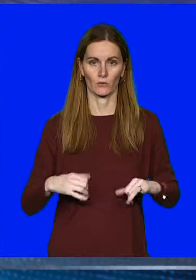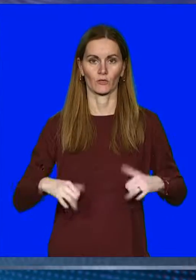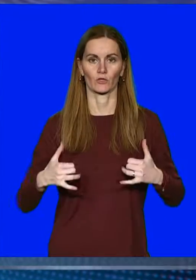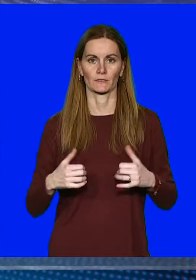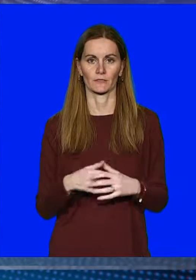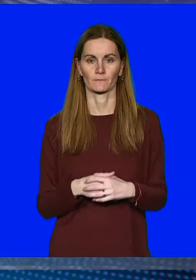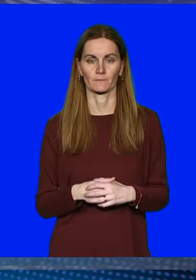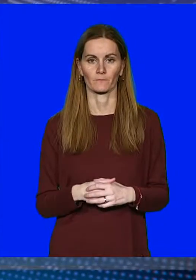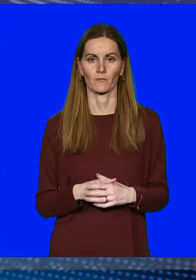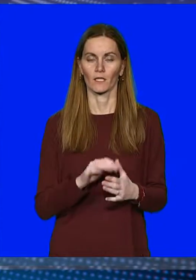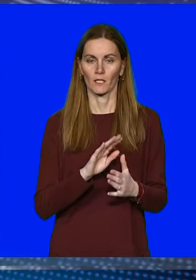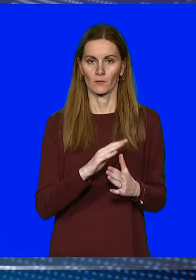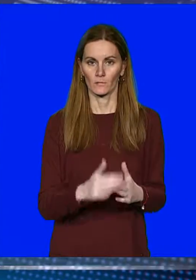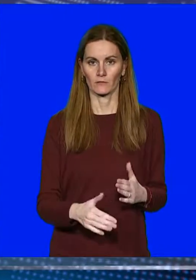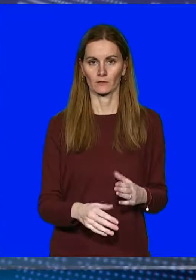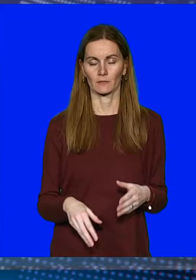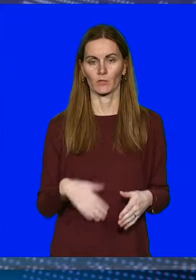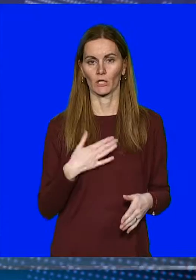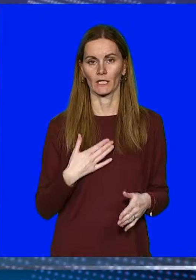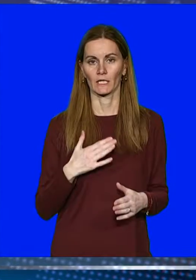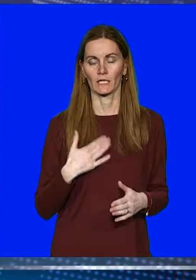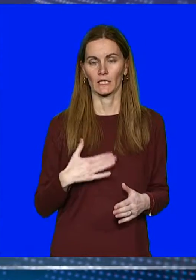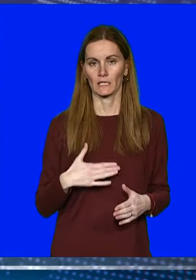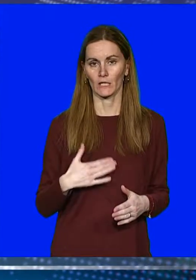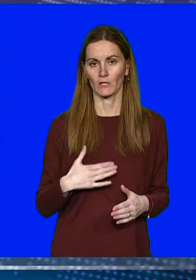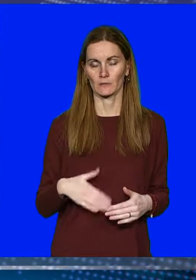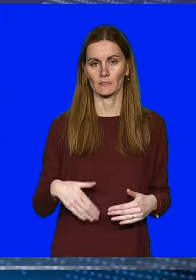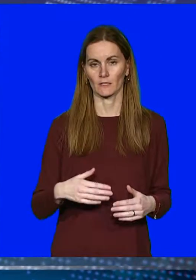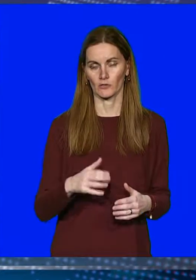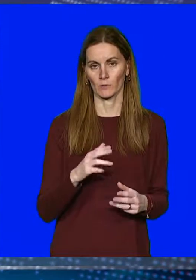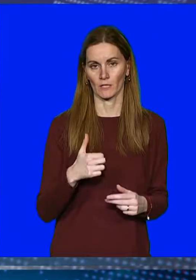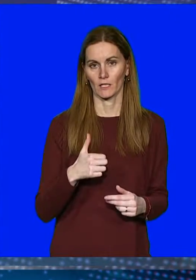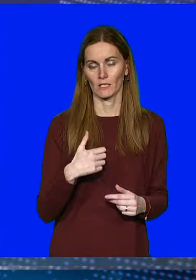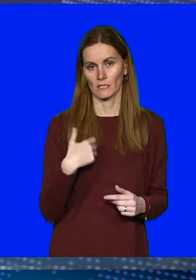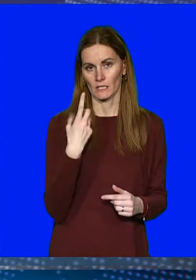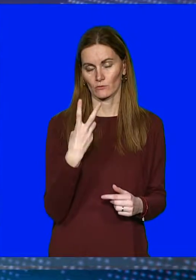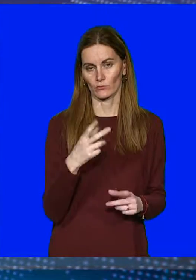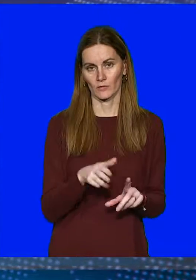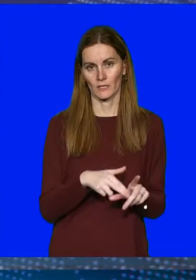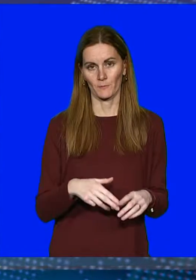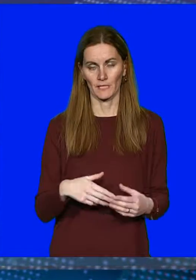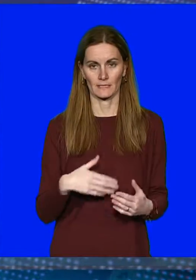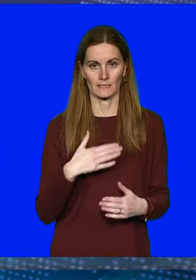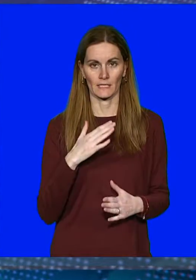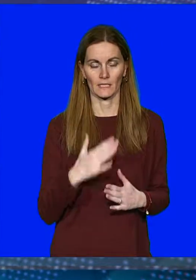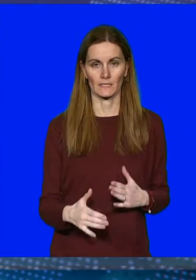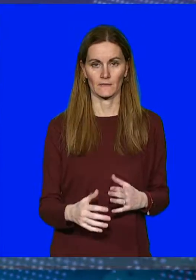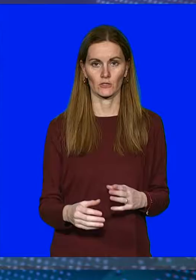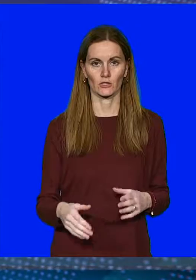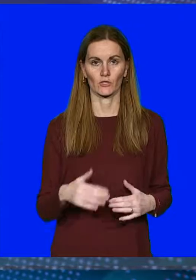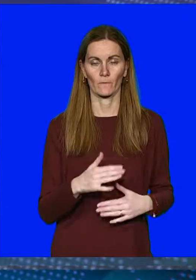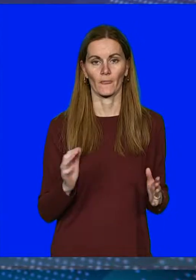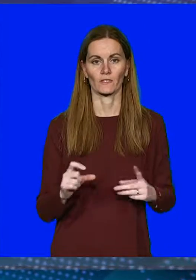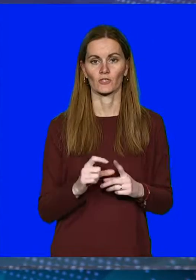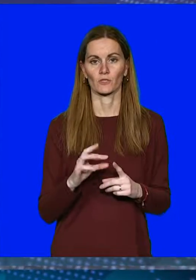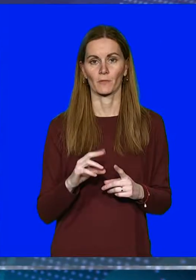rad u 2018. Privodimo je kraju, nadam se da ćemo početkom prvog mjeseca završiti, to je do Svetog Vlaha, naravno to je vrtić Palčica